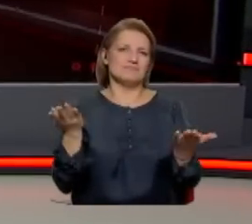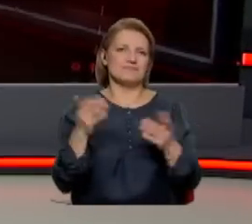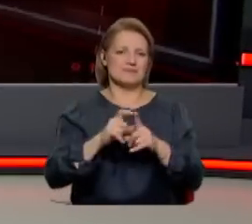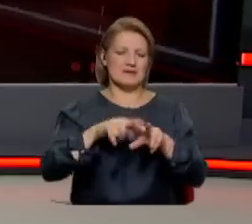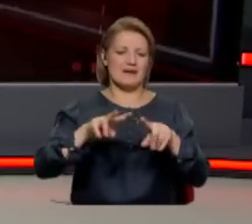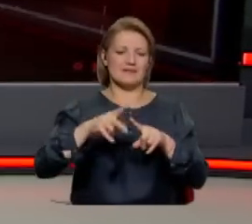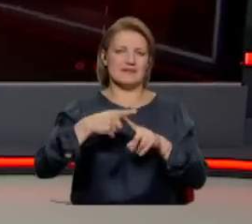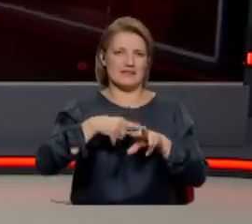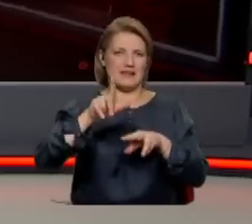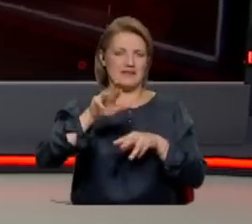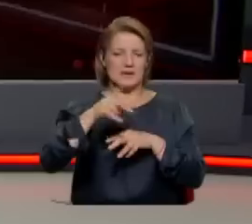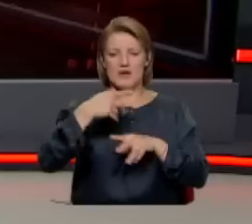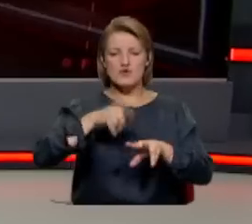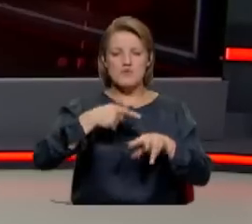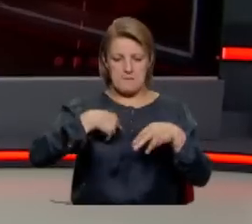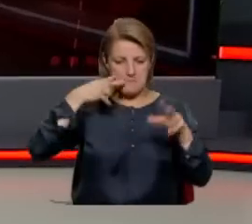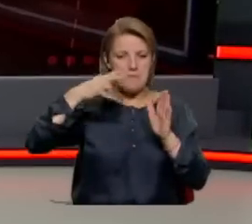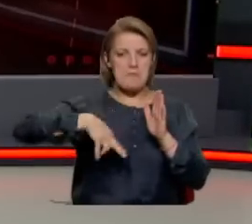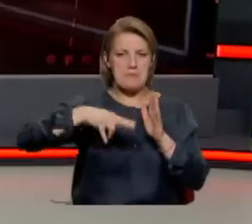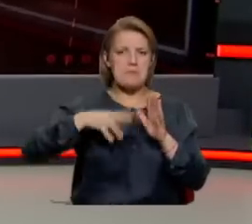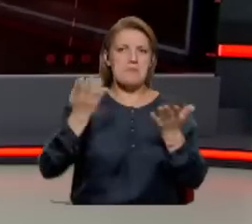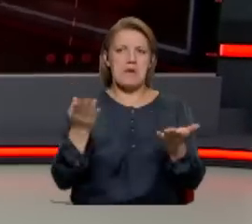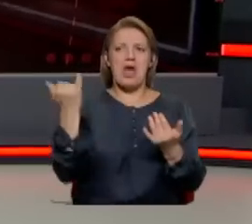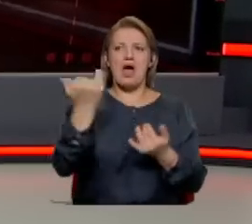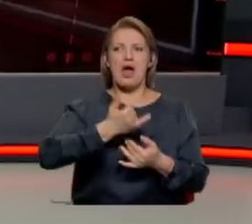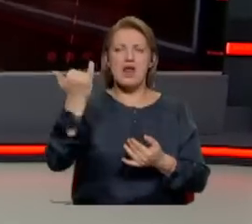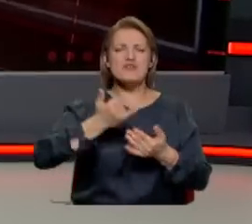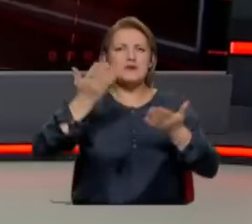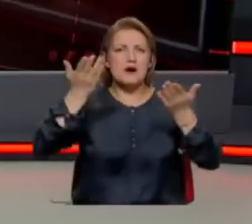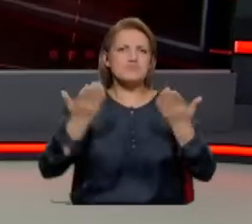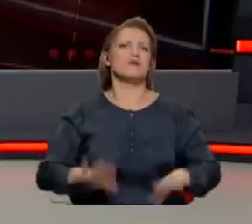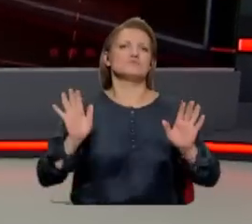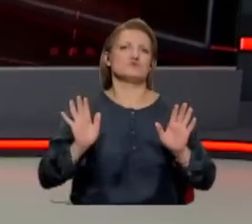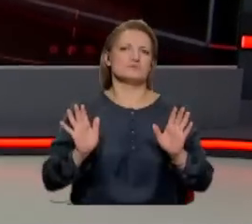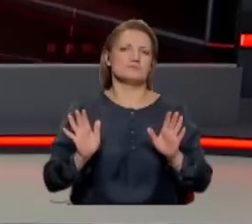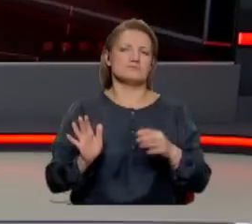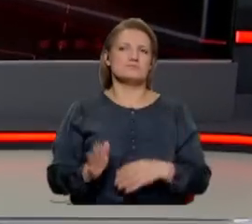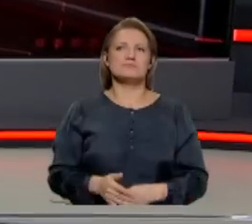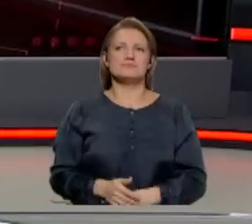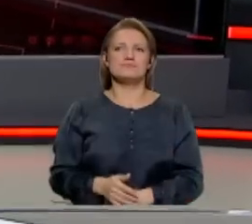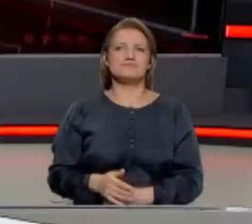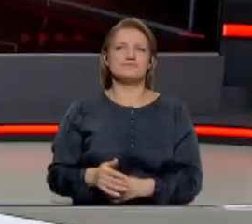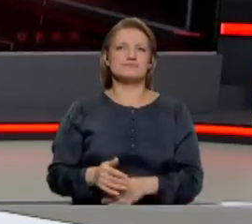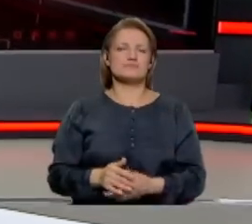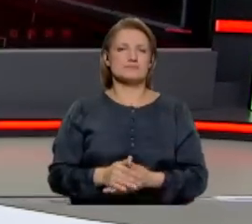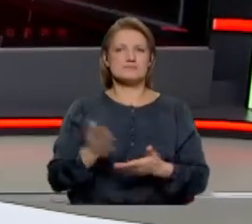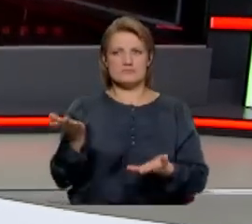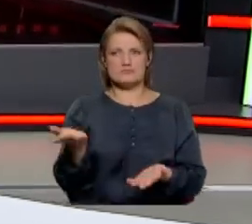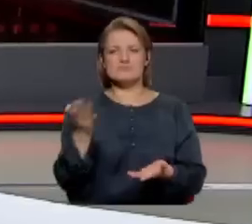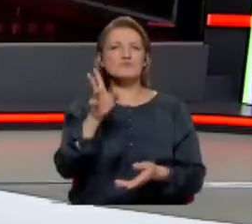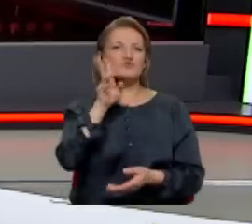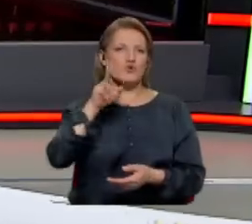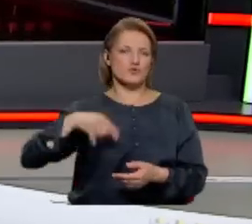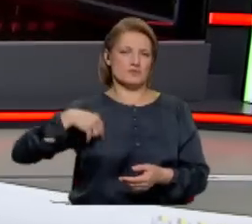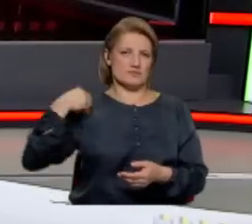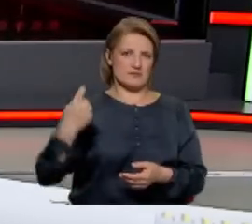yorumlara bakıldığında Anlaşılan şudur eleştiriye tahammül yoktur Üstelik son